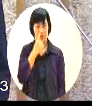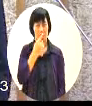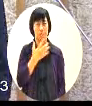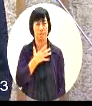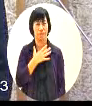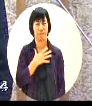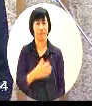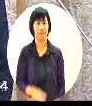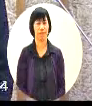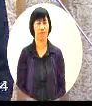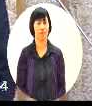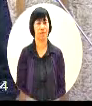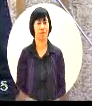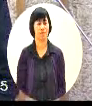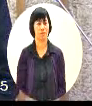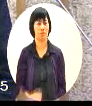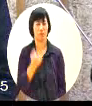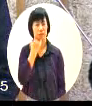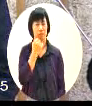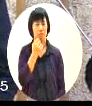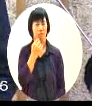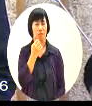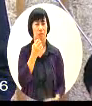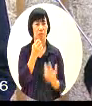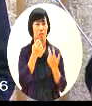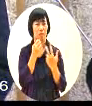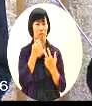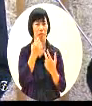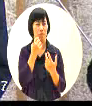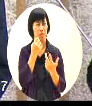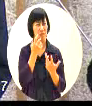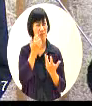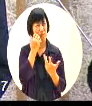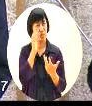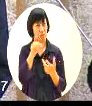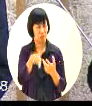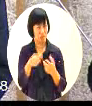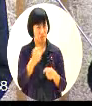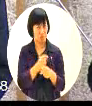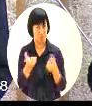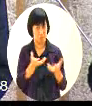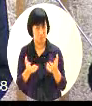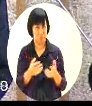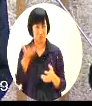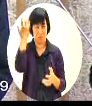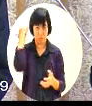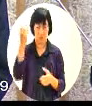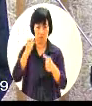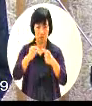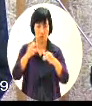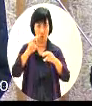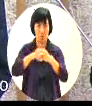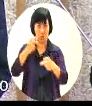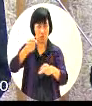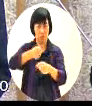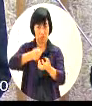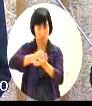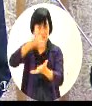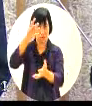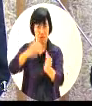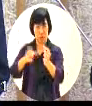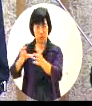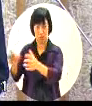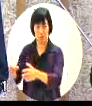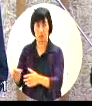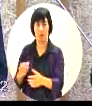当诶理解哈，阿妈愿意做这种代志，就是讲咱过去一寡公共事干为真久了哈，啊，民众的